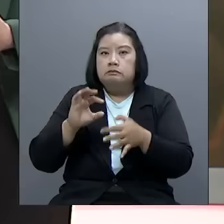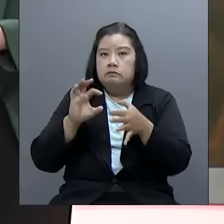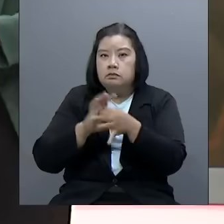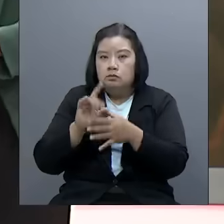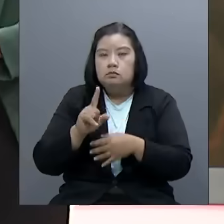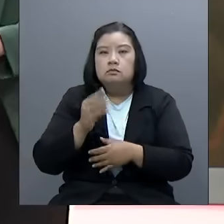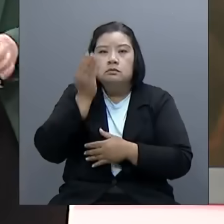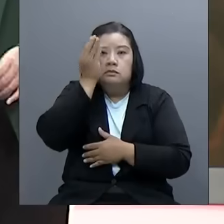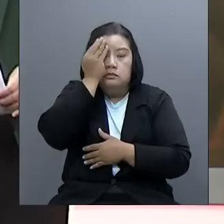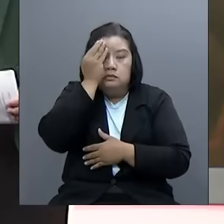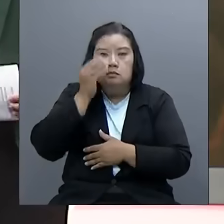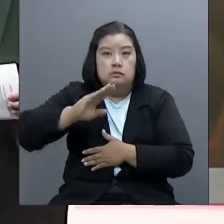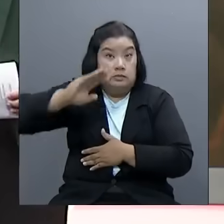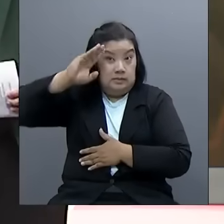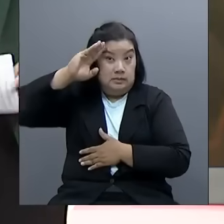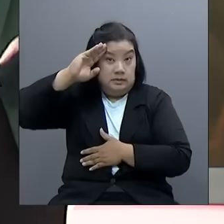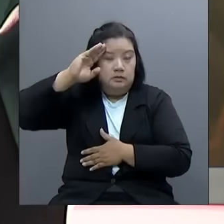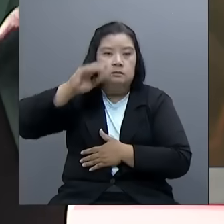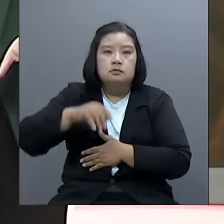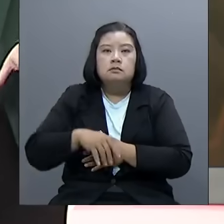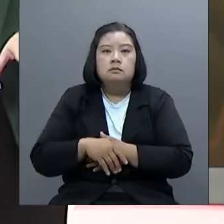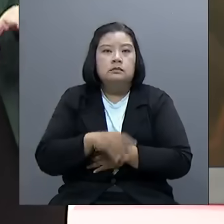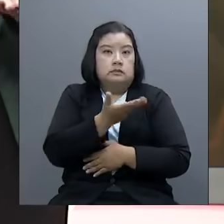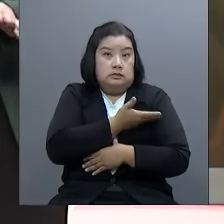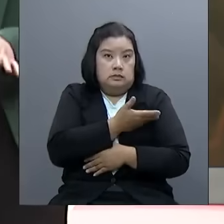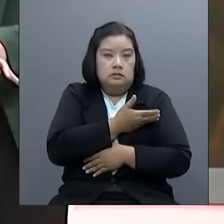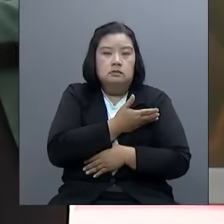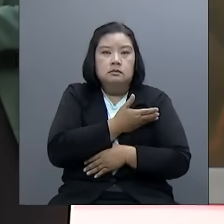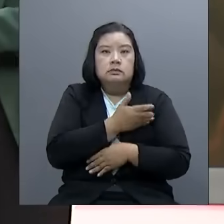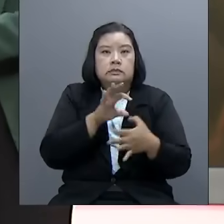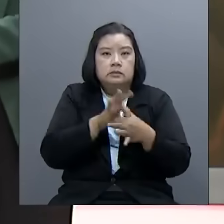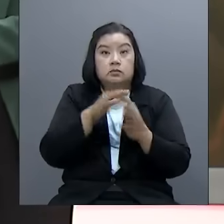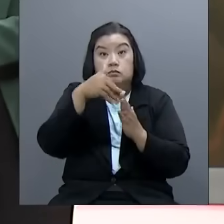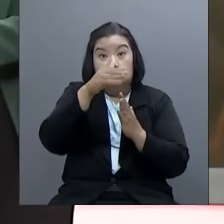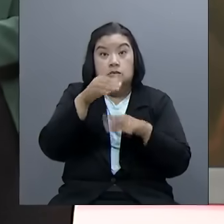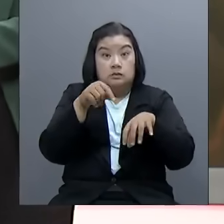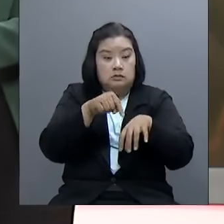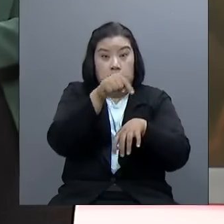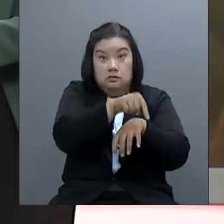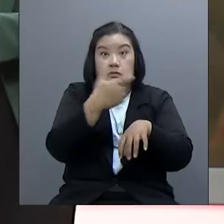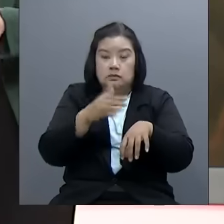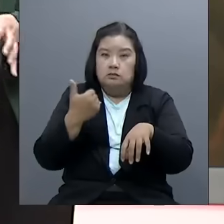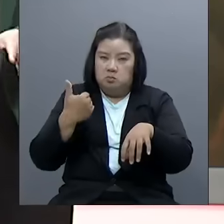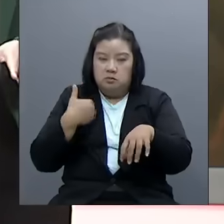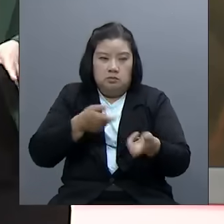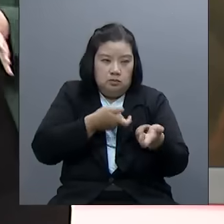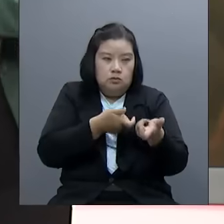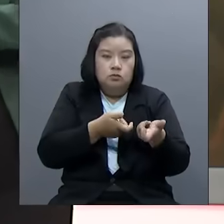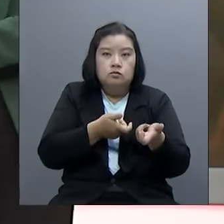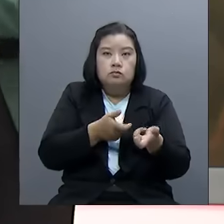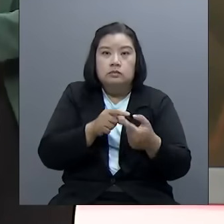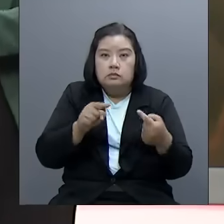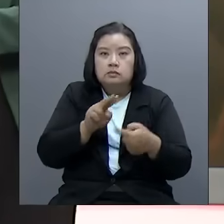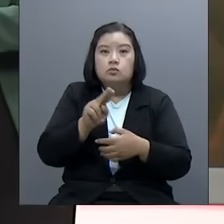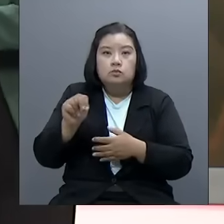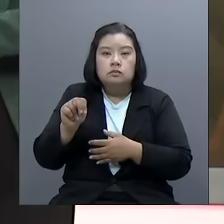อิสราเอลส่งทหารบุกตตเหนือของกาซ่าซึ่งเกิดขึ้นพร้อมกับที่สมัชชาสหประชาชาติหรือว่า Un